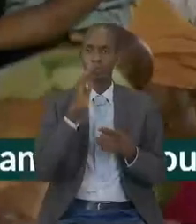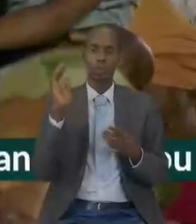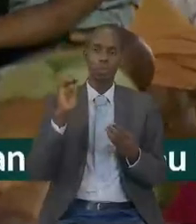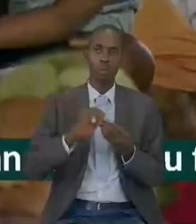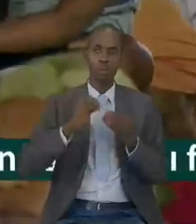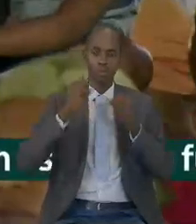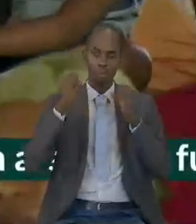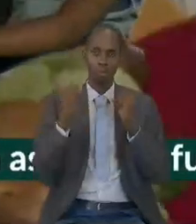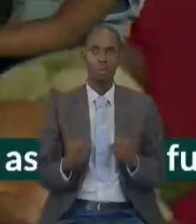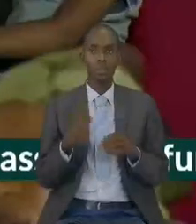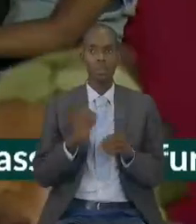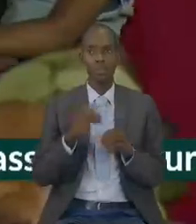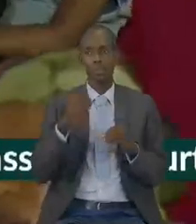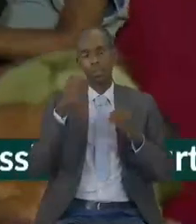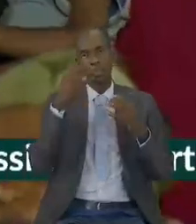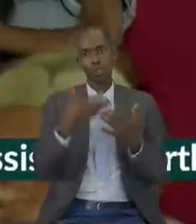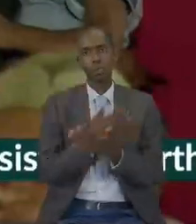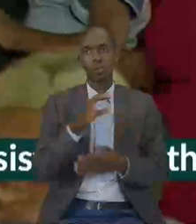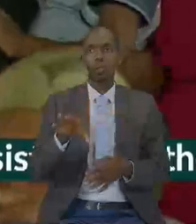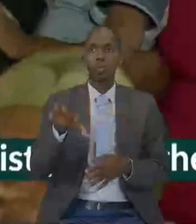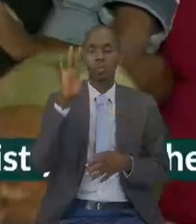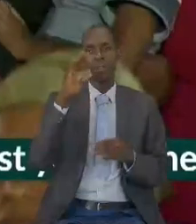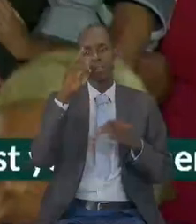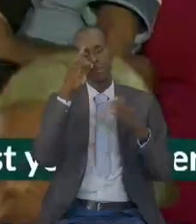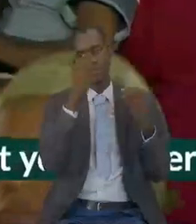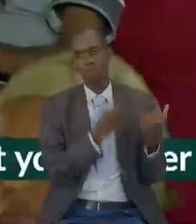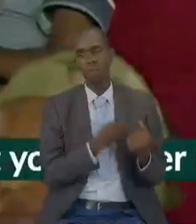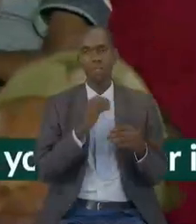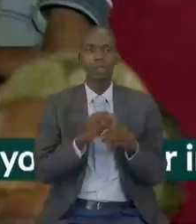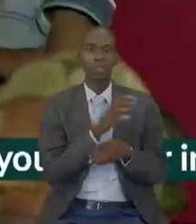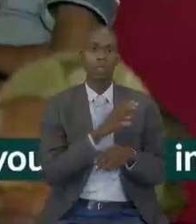leurs informations sur les fiches de décision.